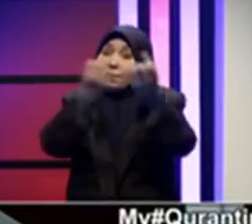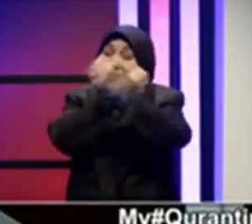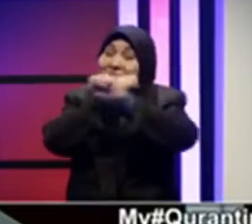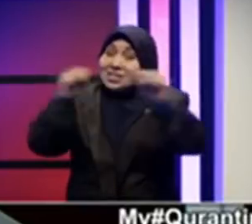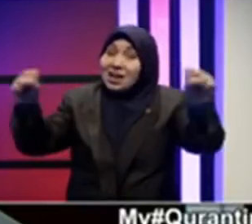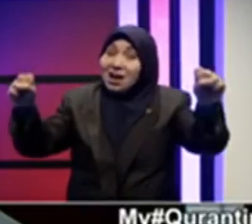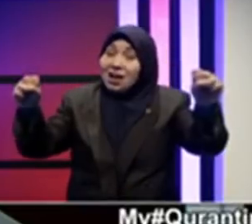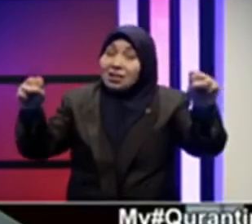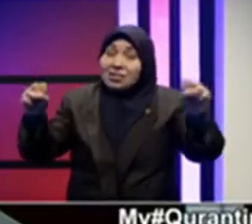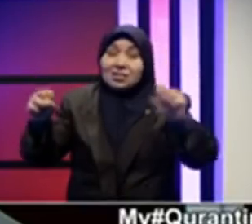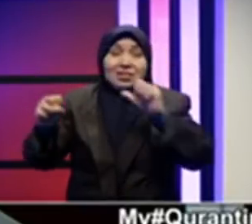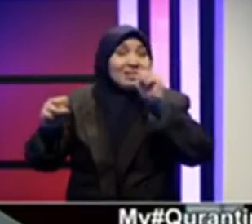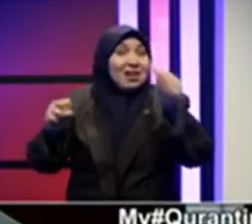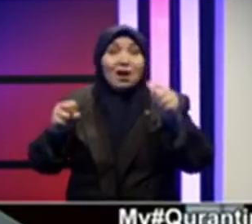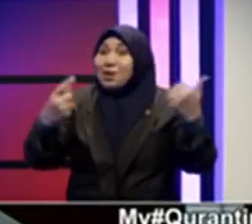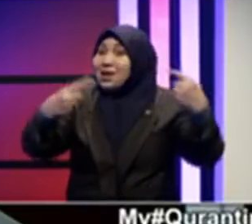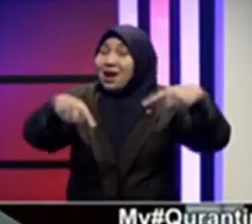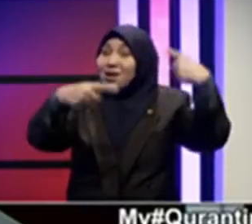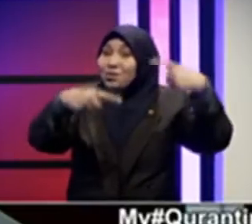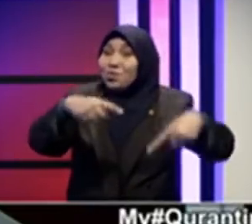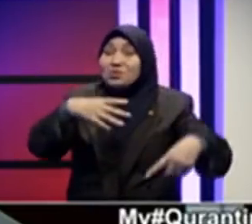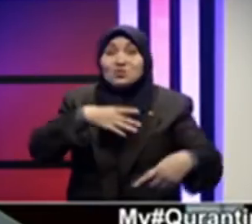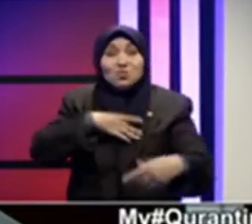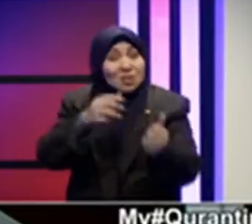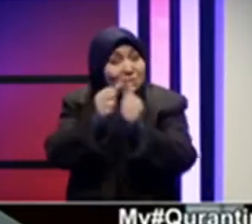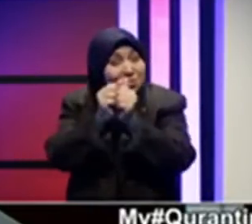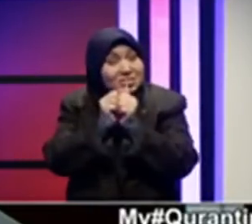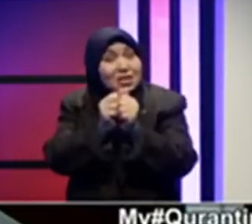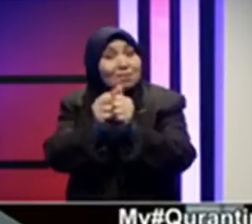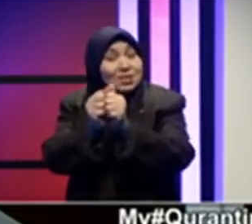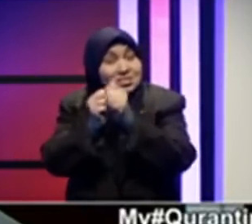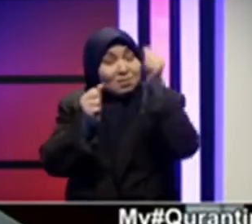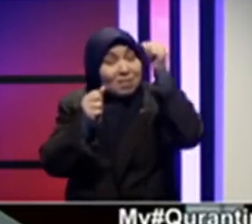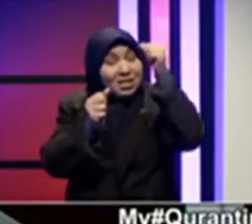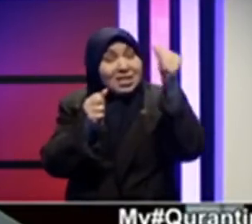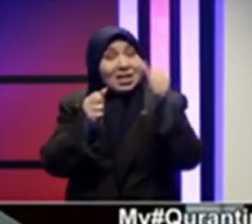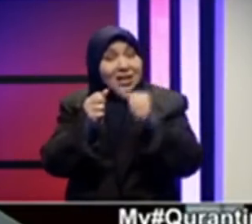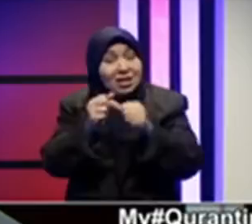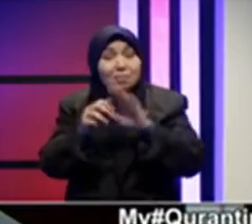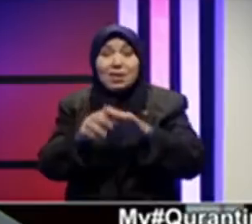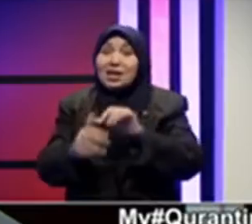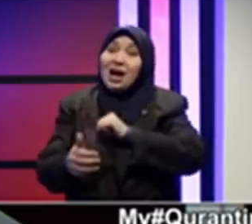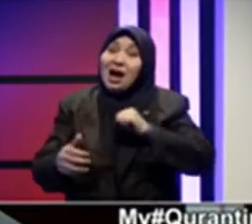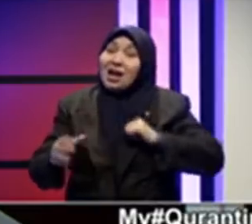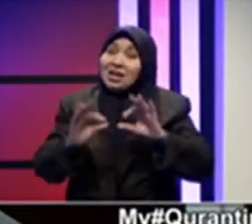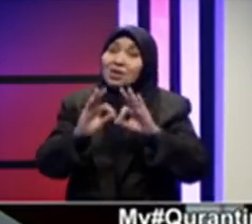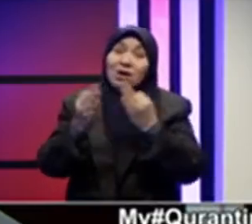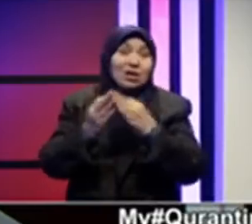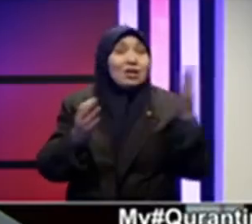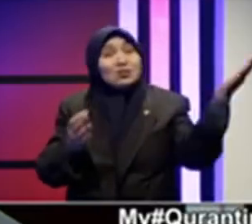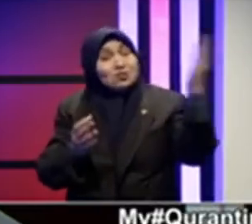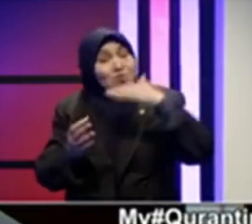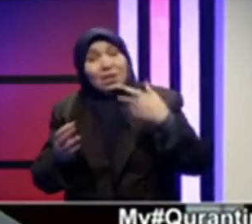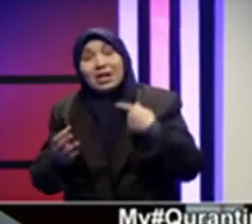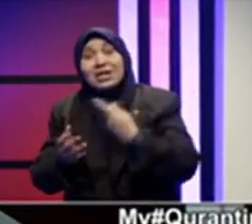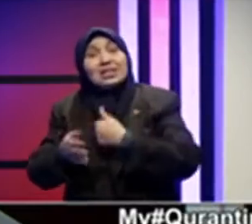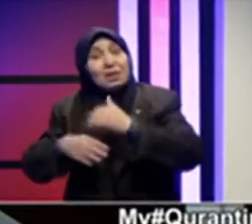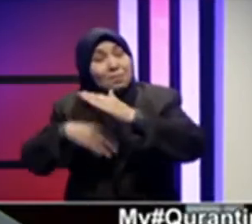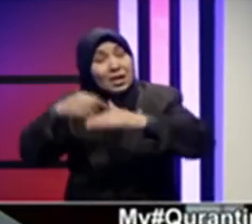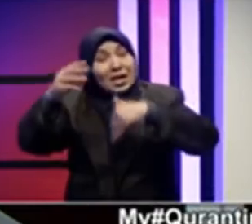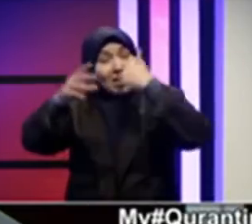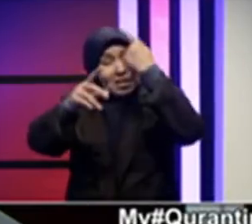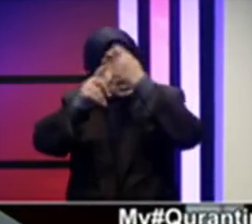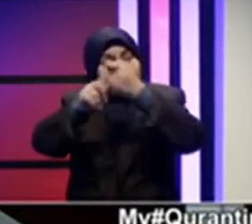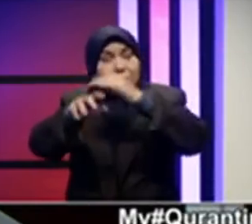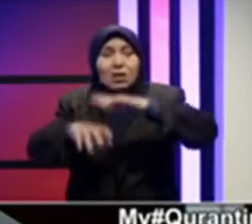tidak suka bergaduh, ya, suka bersama-sama mengingatkan kepada ahli keluarga, eh, jomlah kita bina takwa. Ini yang kita akan